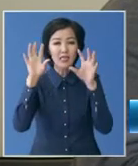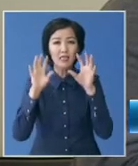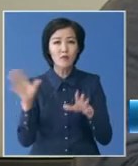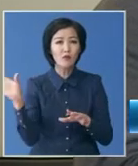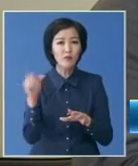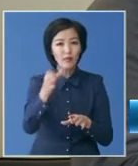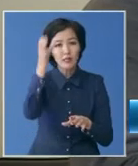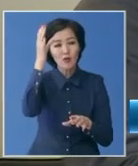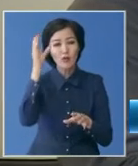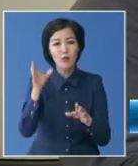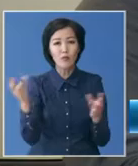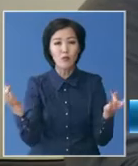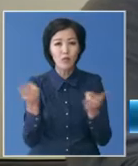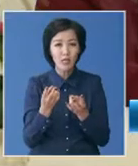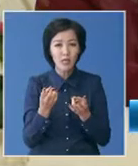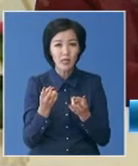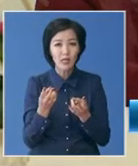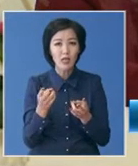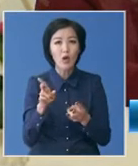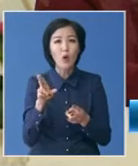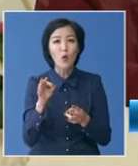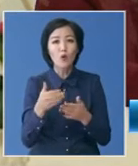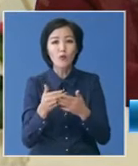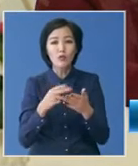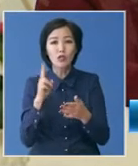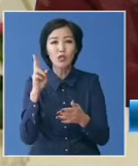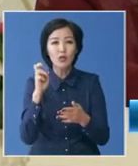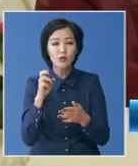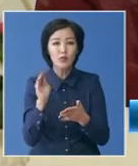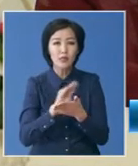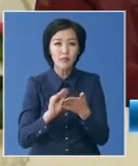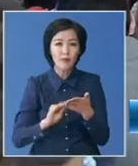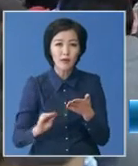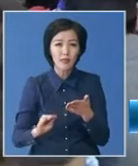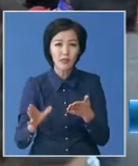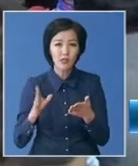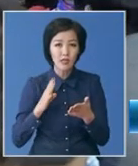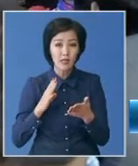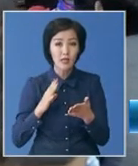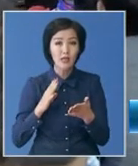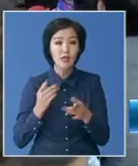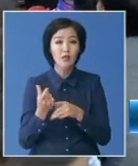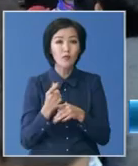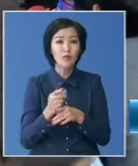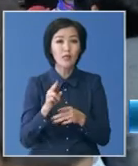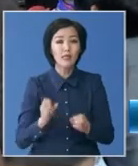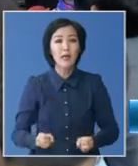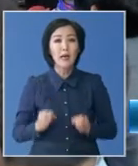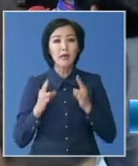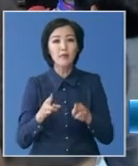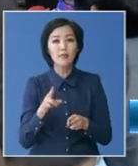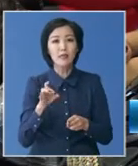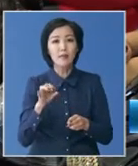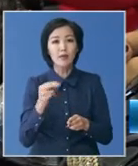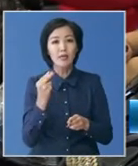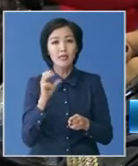болуға шақырады. Айта кетейік, Марат Қоғамовтың осы күнге дейін 200-ден аса мақаласы баспасөз беттерінде жарияланған. Сонымен қатар қылмыстың